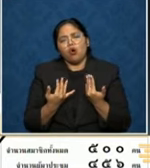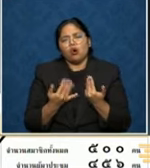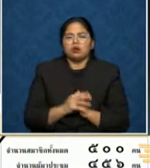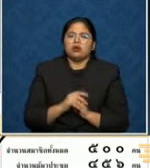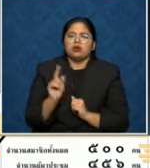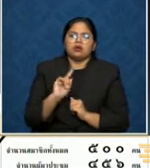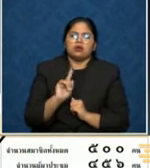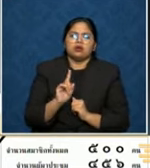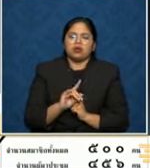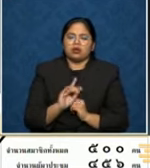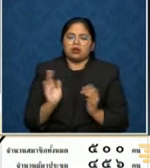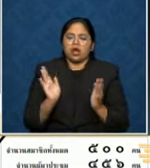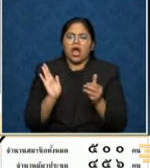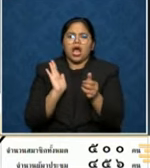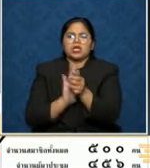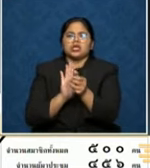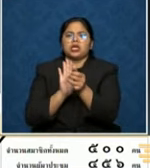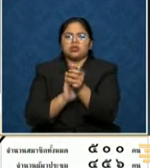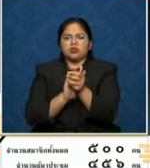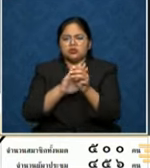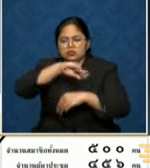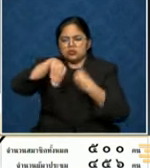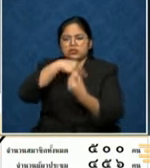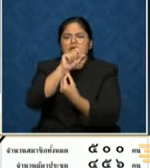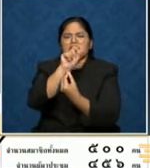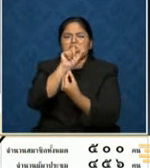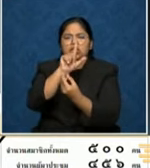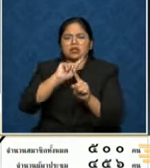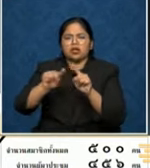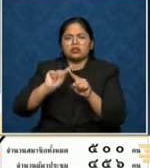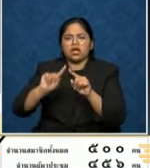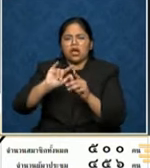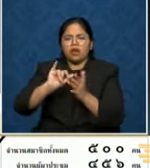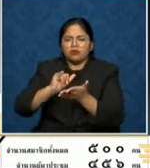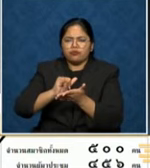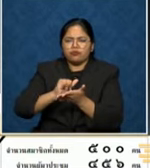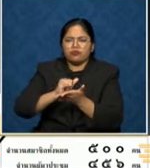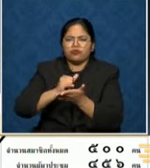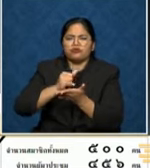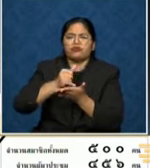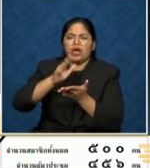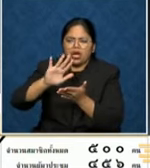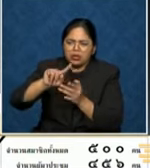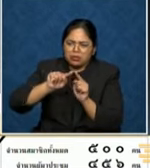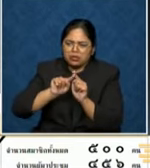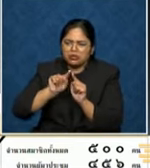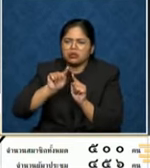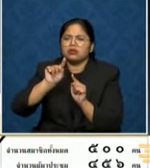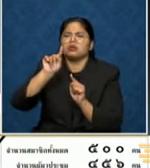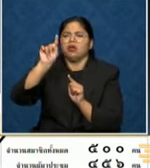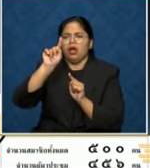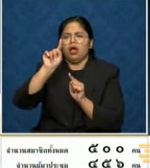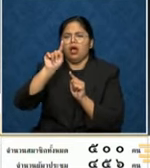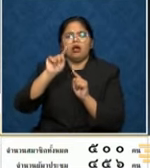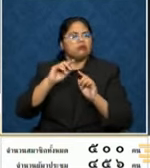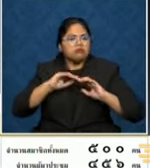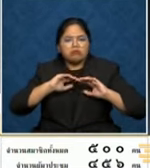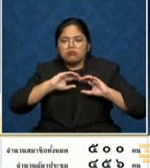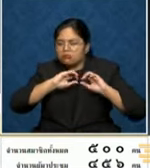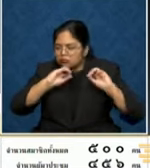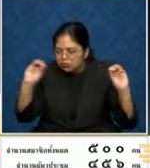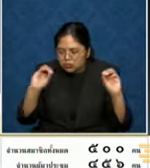ช่วยกระตุ้นฟื้นฟูพยุงเศรษฐกิจให้มันดีขึ้นเรากลับไม่เห็นเลยนะคะเรามาดูลงรายละเอียดกันนะคะที่ฉัน